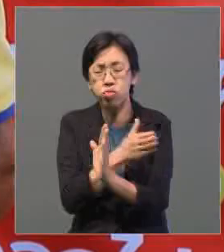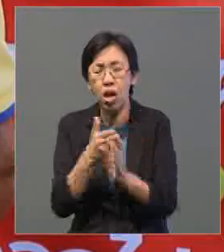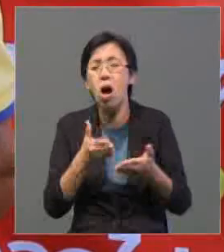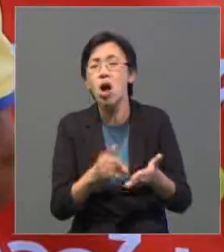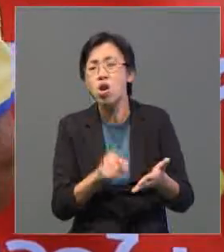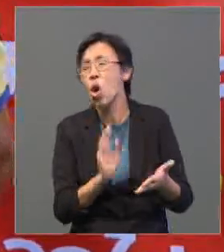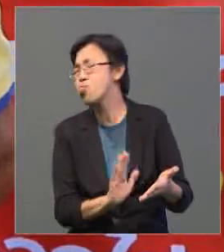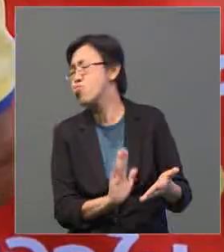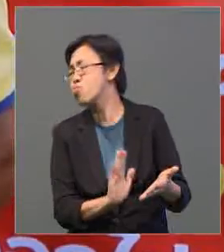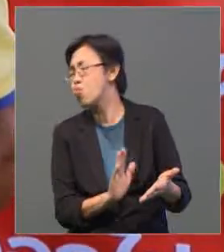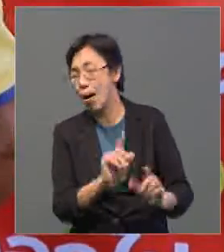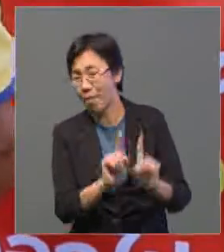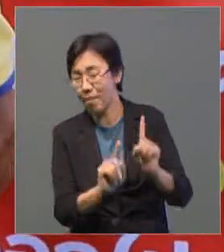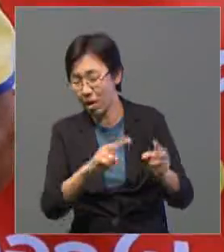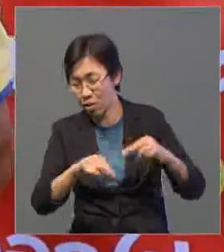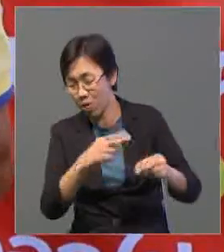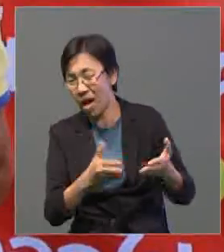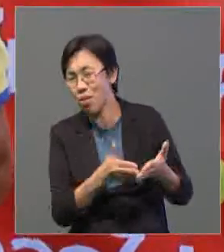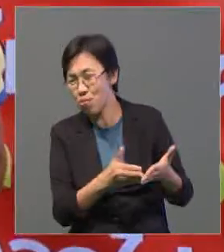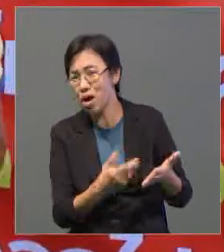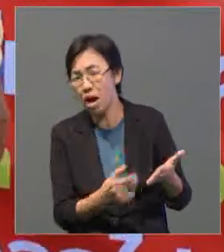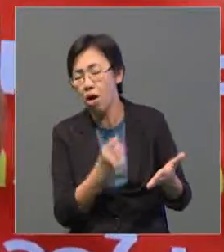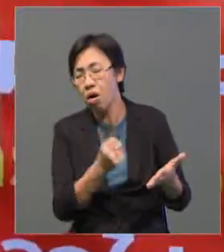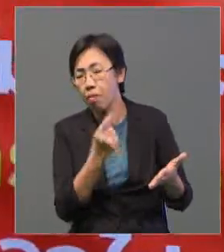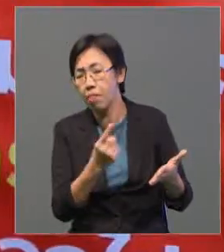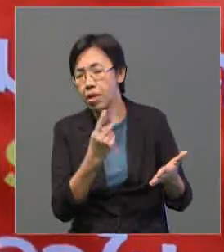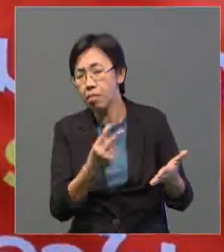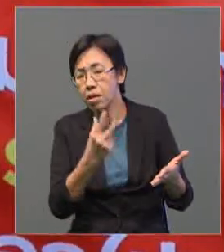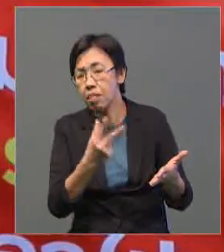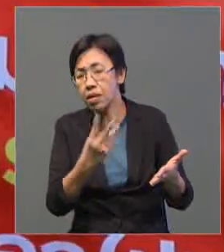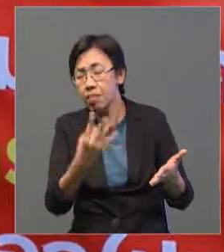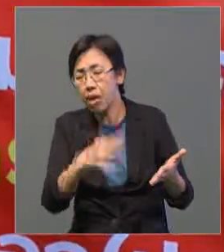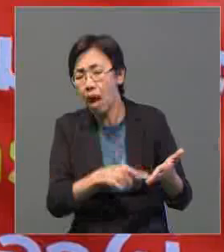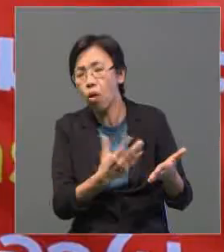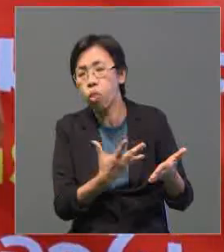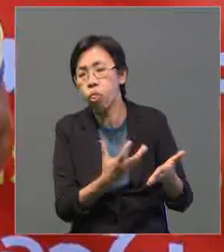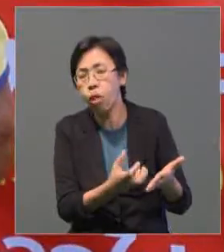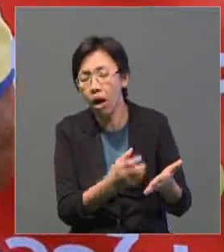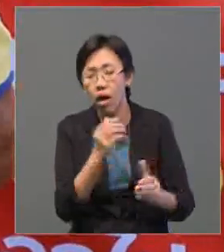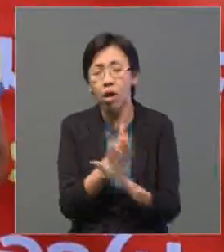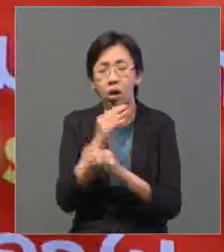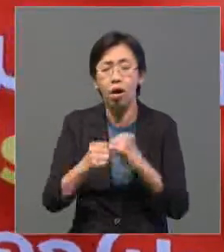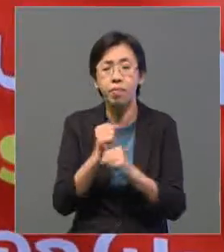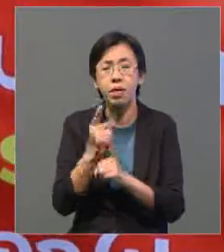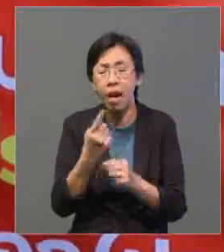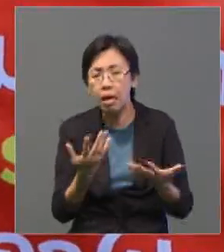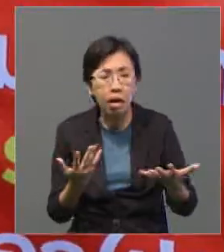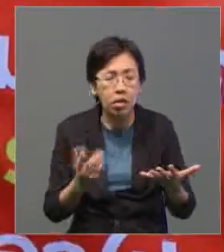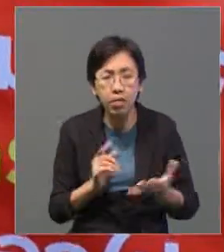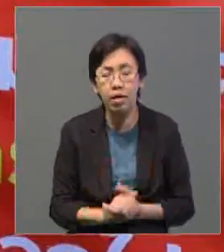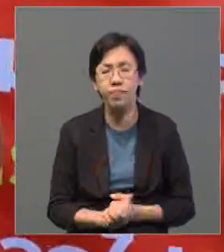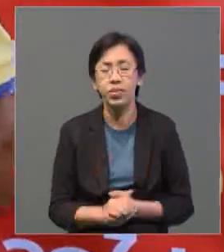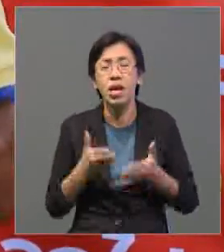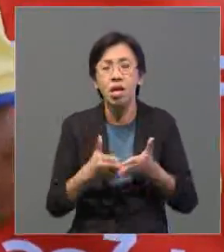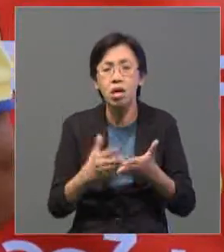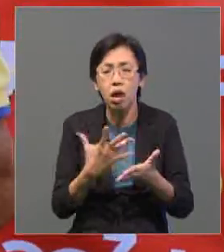เนี่ยมันถูกการประเมินเขาประเมินเนี่ยเมื่อก่อนปีใหม่เนี่ยซึ่งเรือมันสภาพ